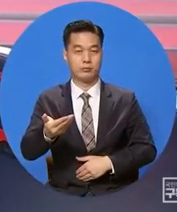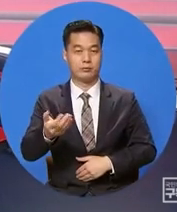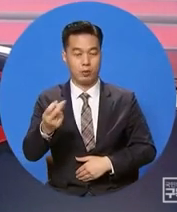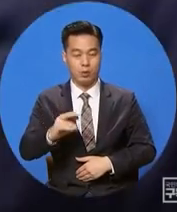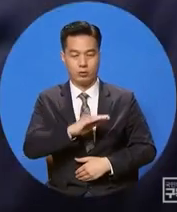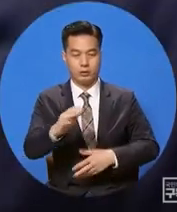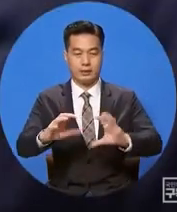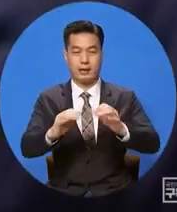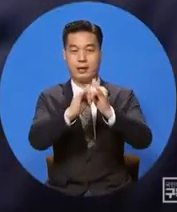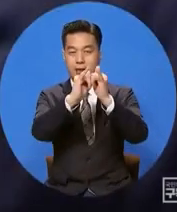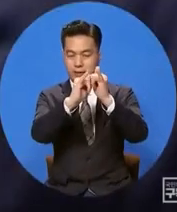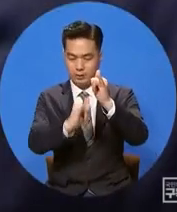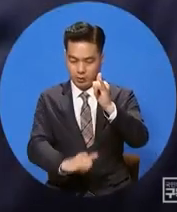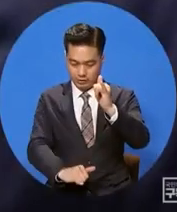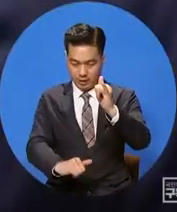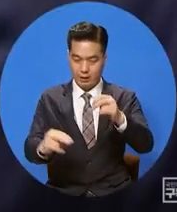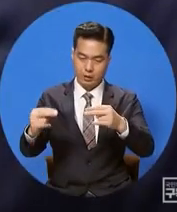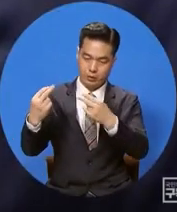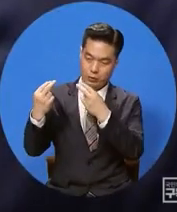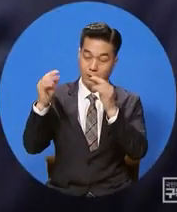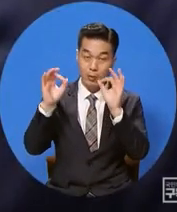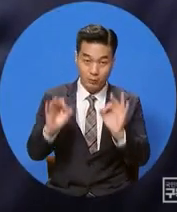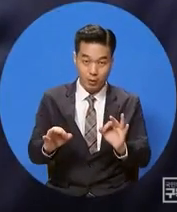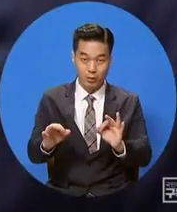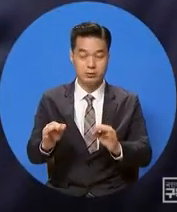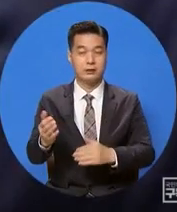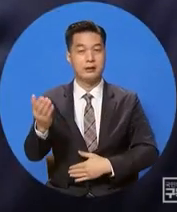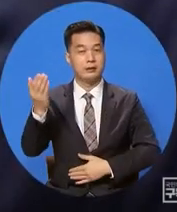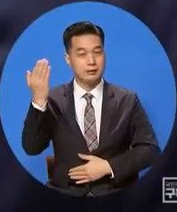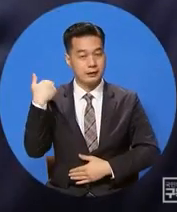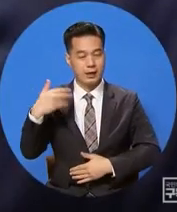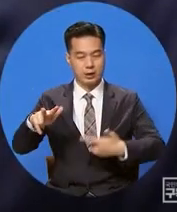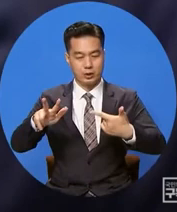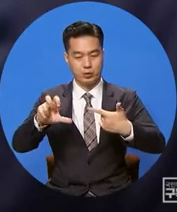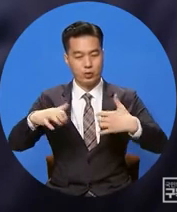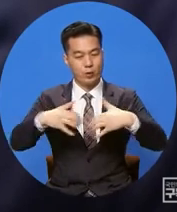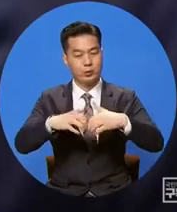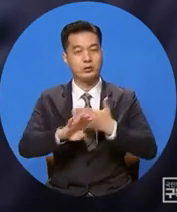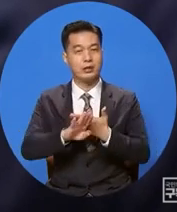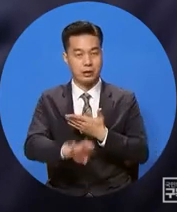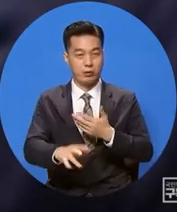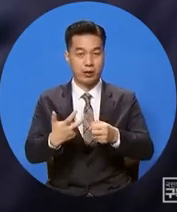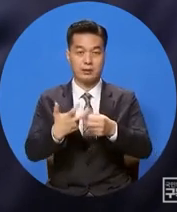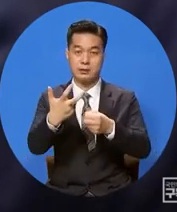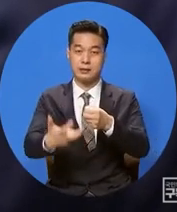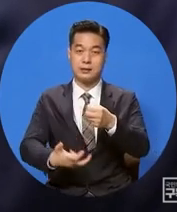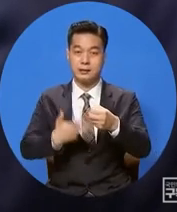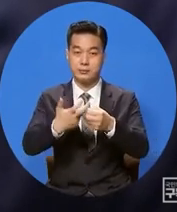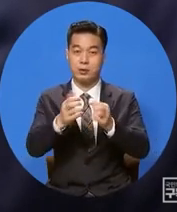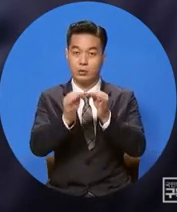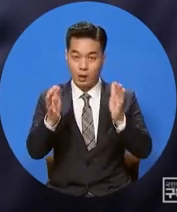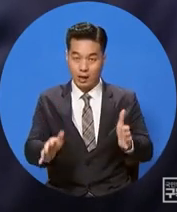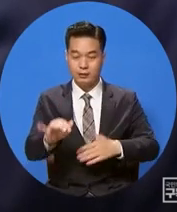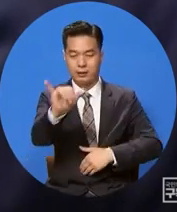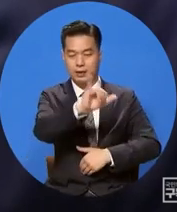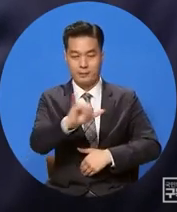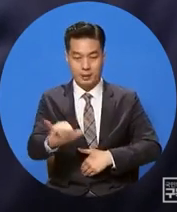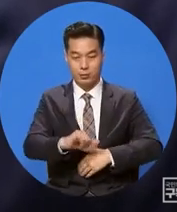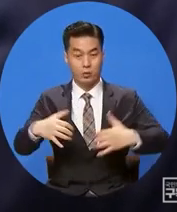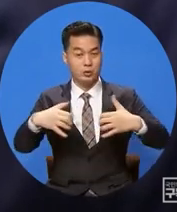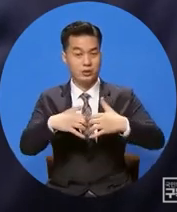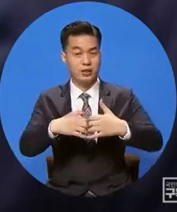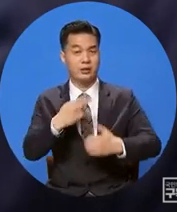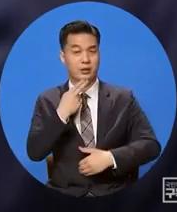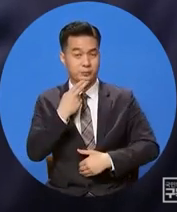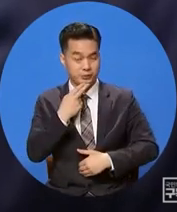우리나라 역사가 보면 지난 그 6.25전쟁 이후에 70년 동안 한반도가 전쟁이